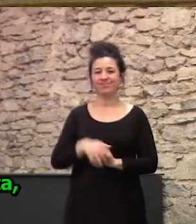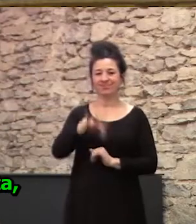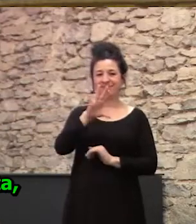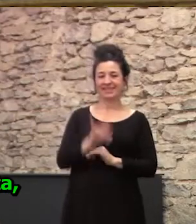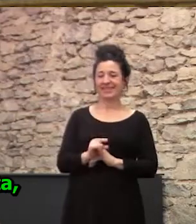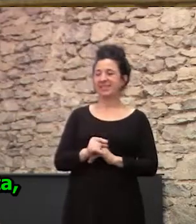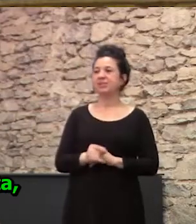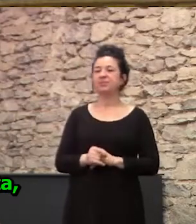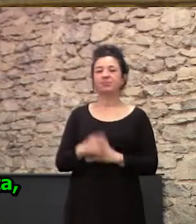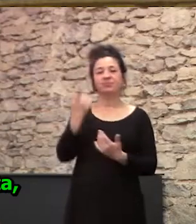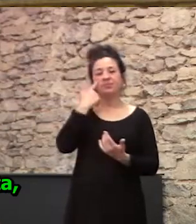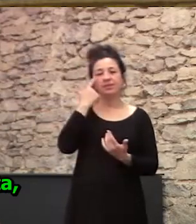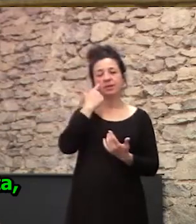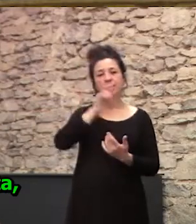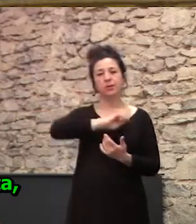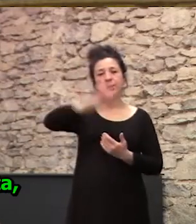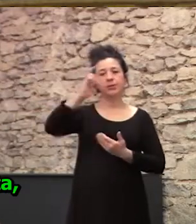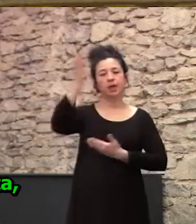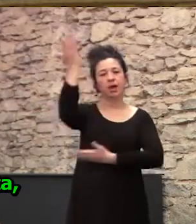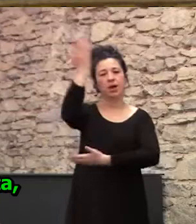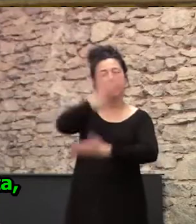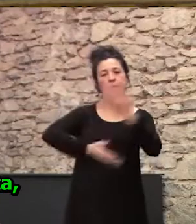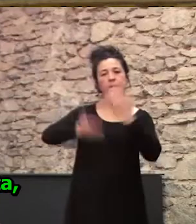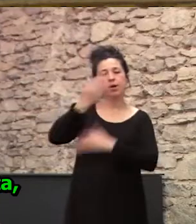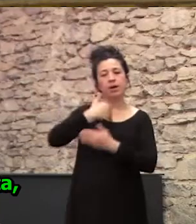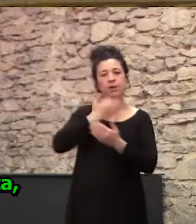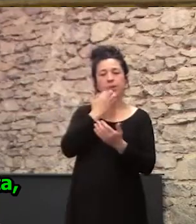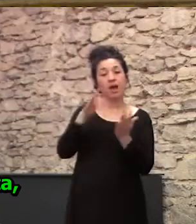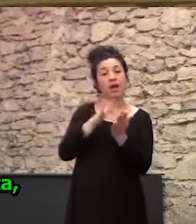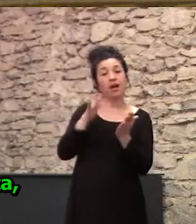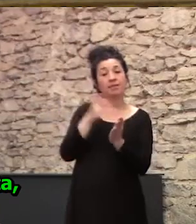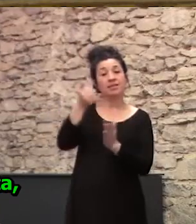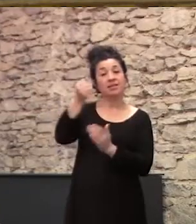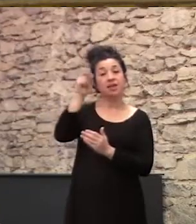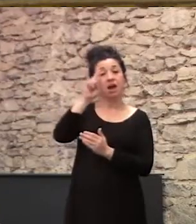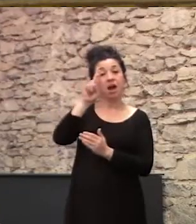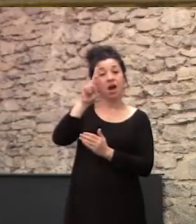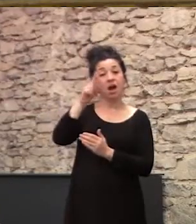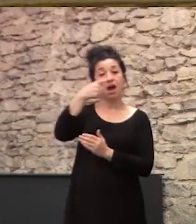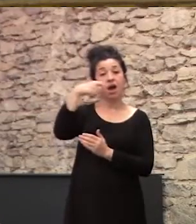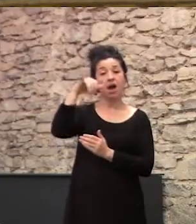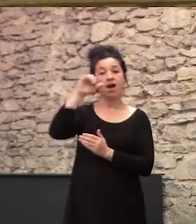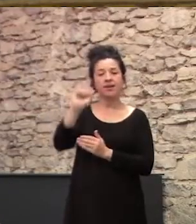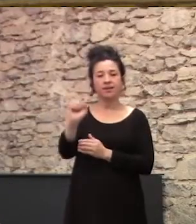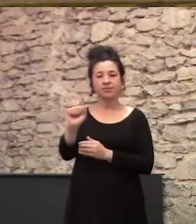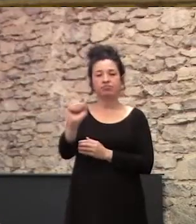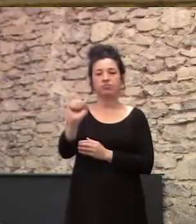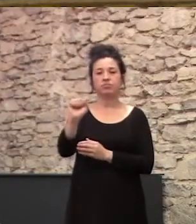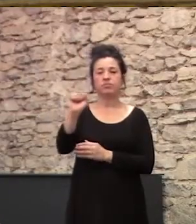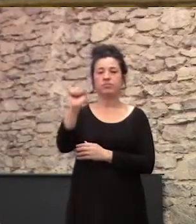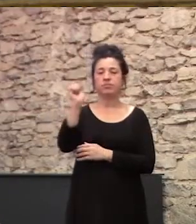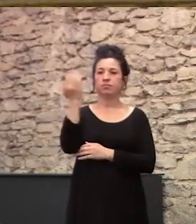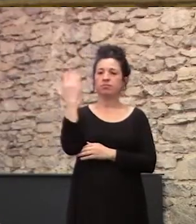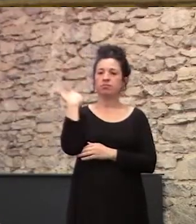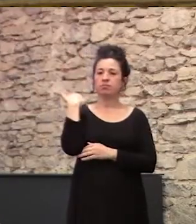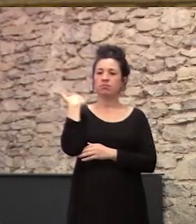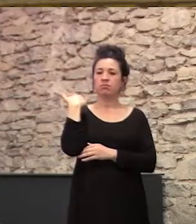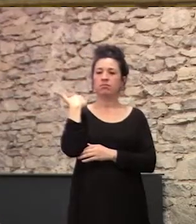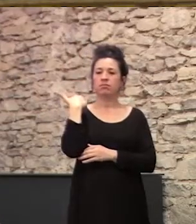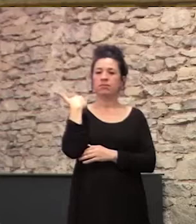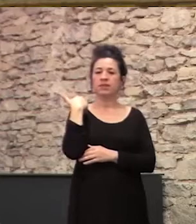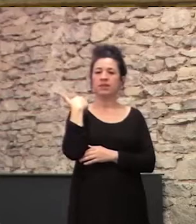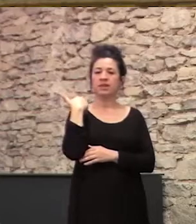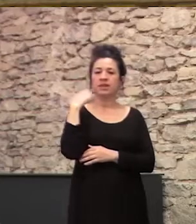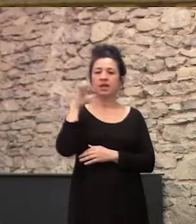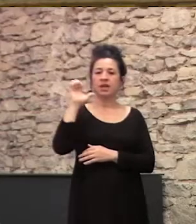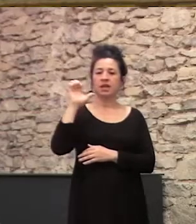bai. Eta beste kolaborazioetan, bueno, gero argiakoa bai, bueno, leharazen ere bai egiten genuen, hasiera baten uste genuen